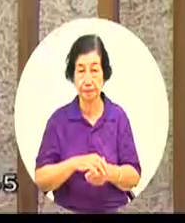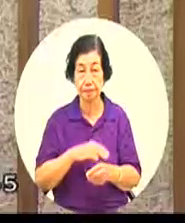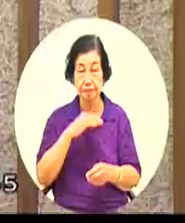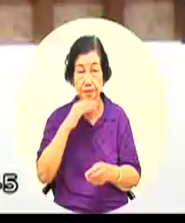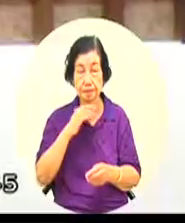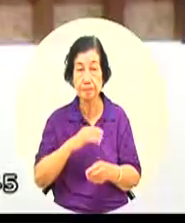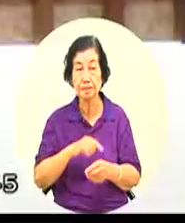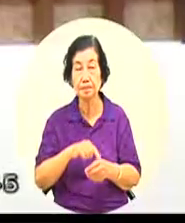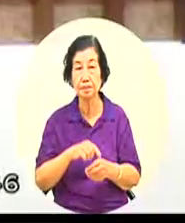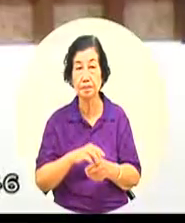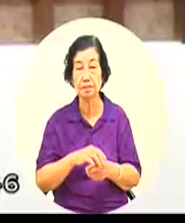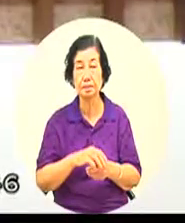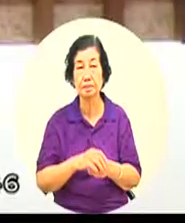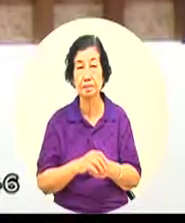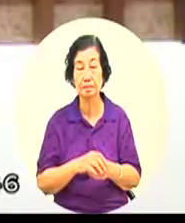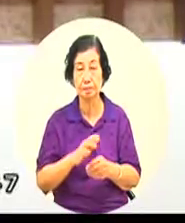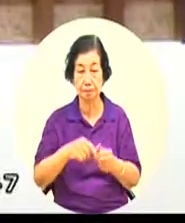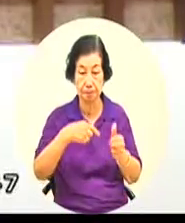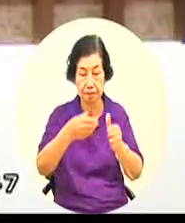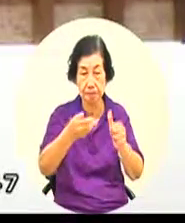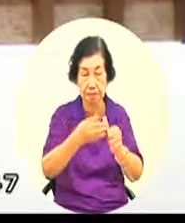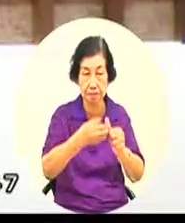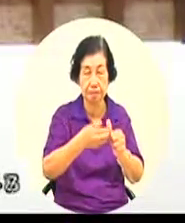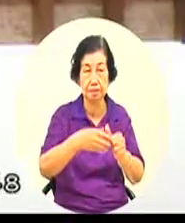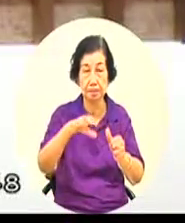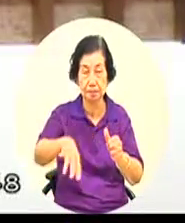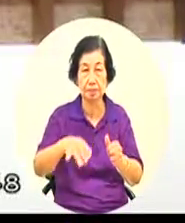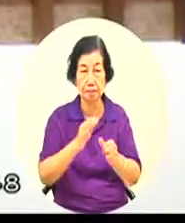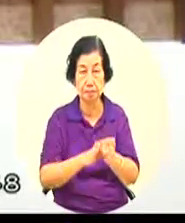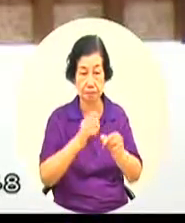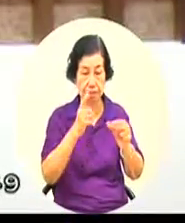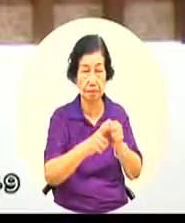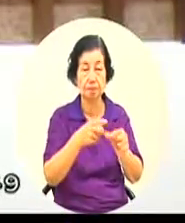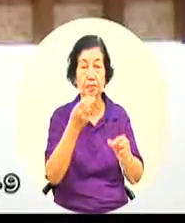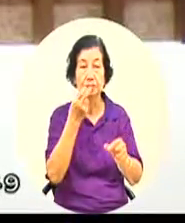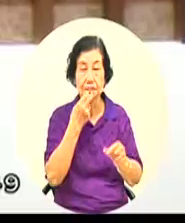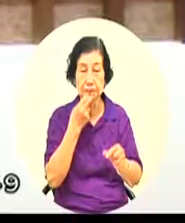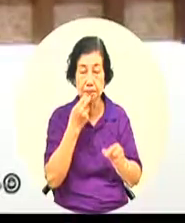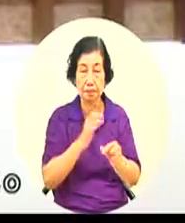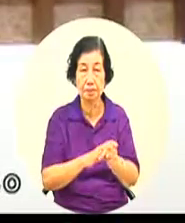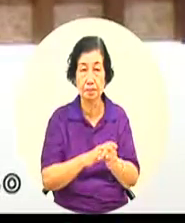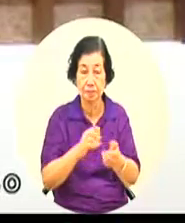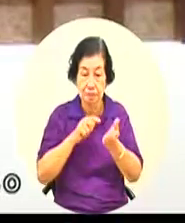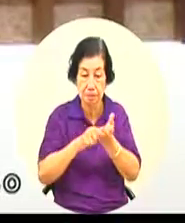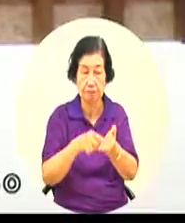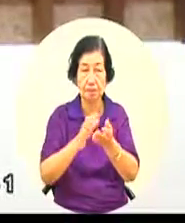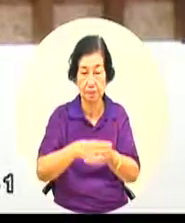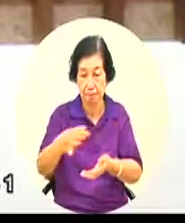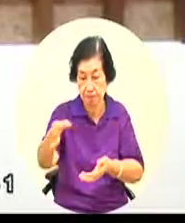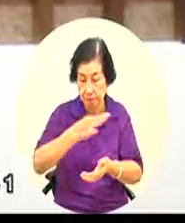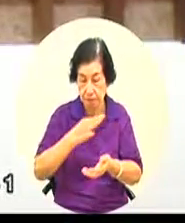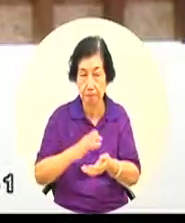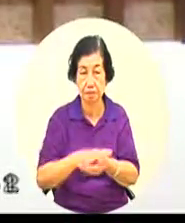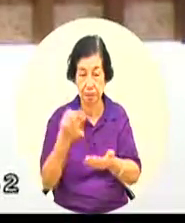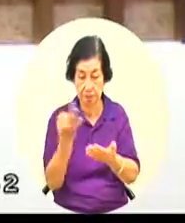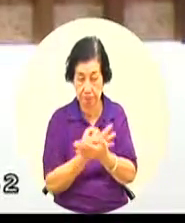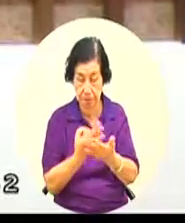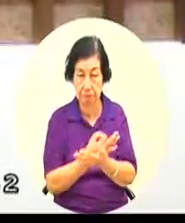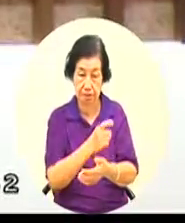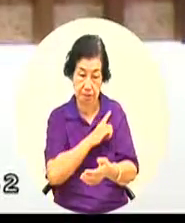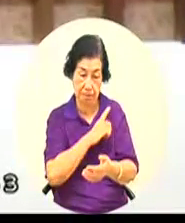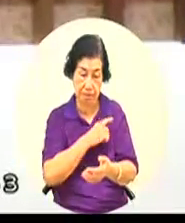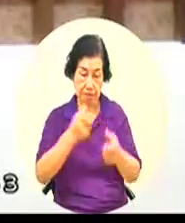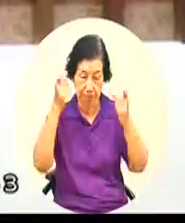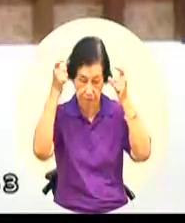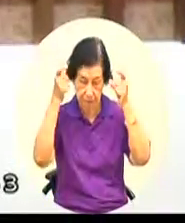通常吼，咱拢讲吼，教育部的钱吼，中央的钱，咱先提来做啦。做不到的吼，咱较高雄的较编预算去做啦吼。